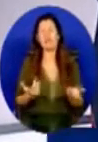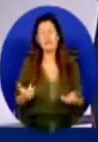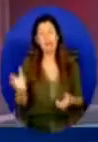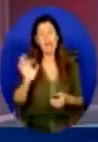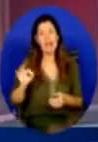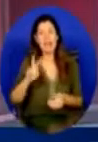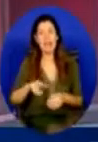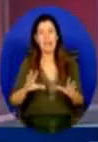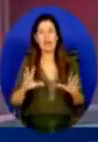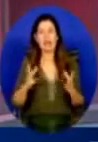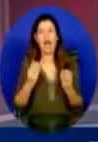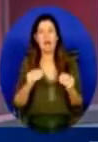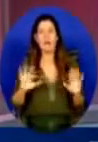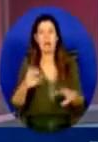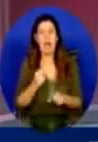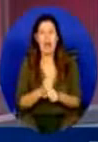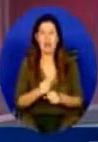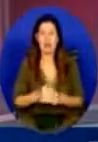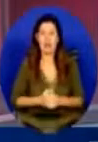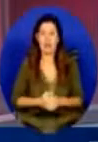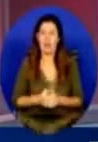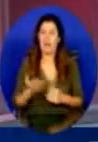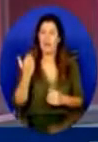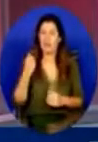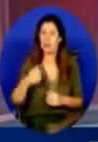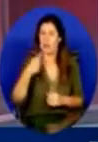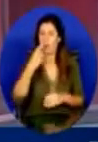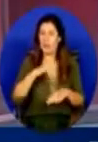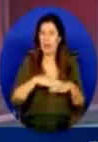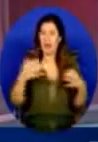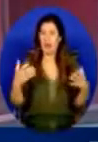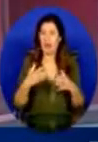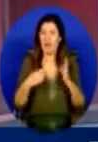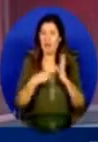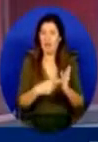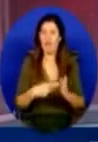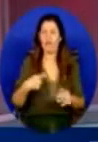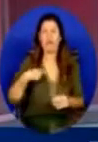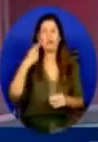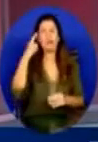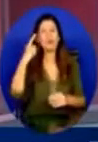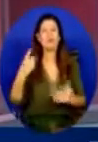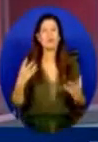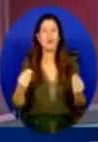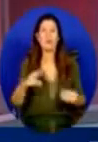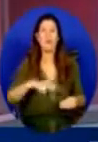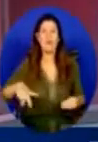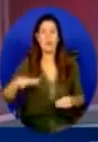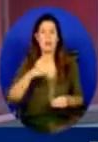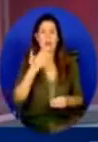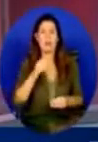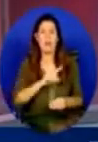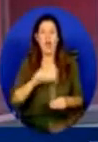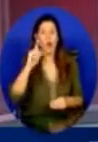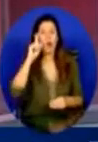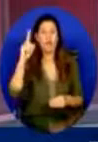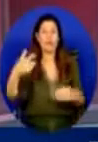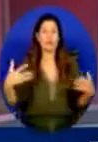על חברת המופת ועל באמת השאלה אם בכלל, אני חושבת שחלקים גדולים מהציבור הישראלי בכלל לא חושבים שחברת המופת